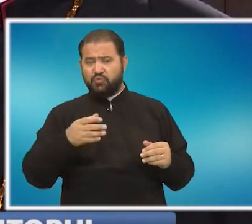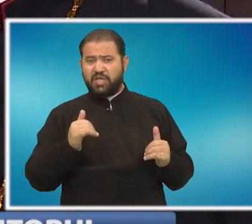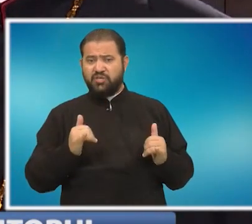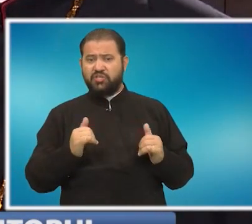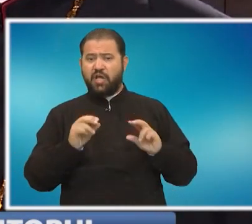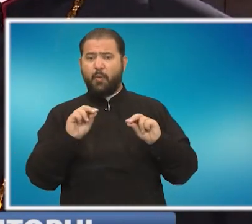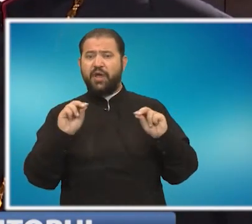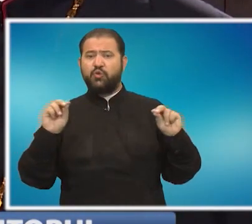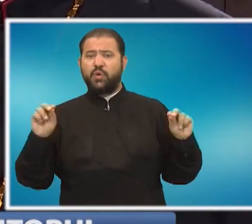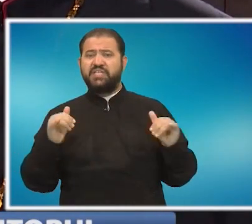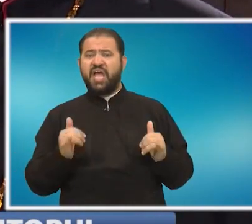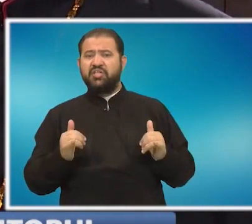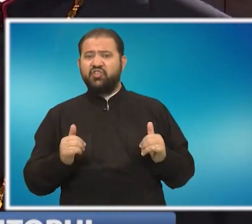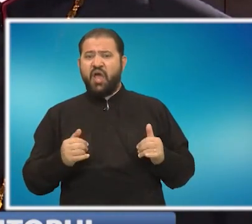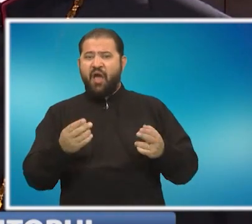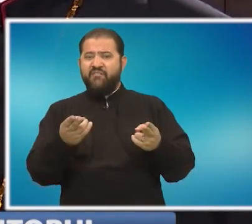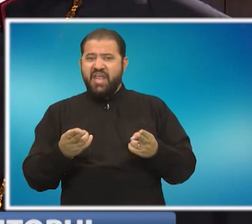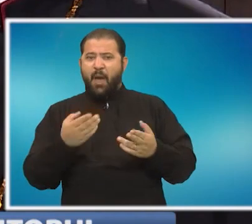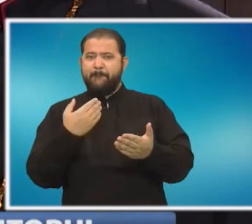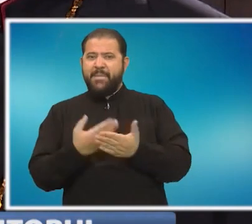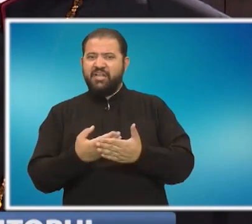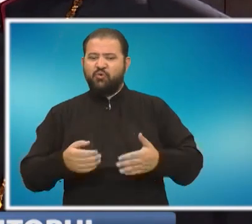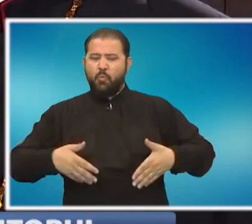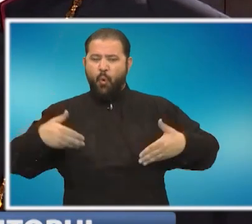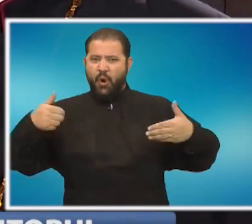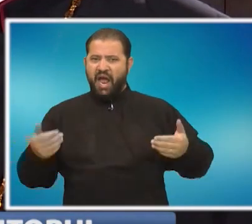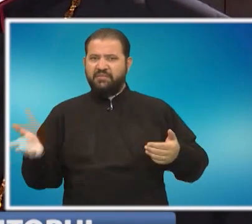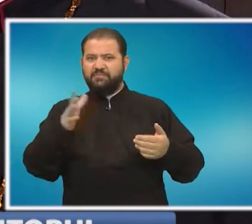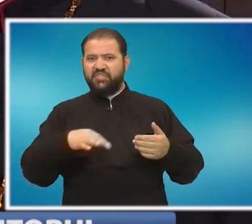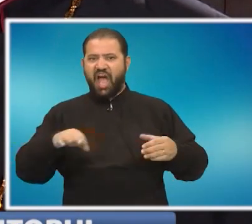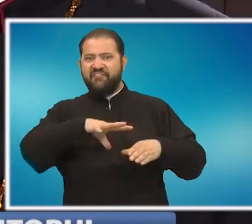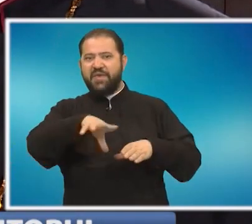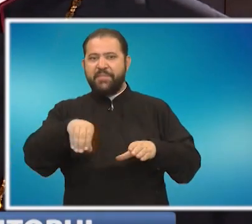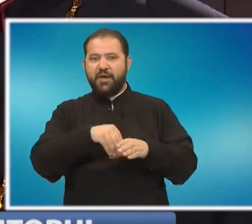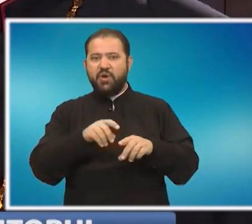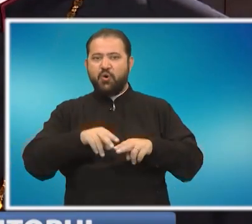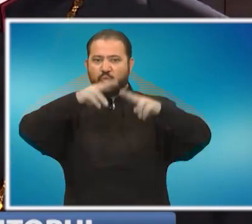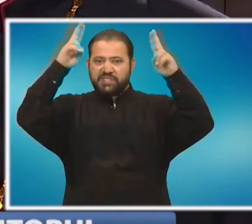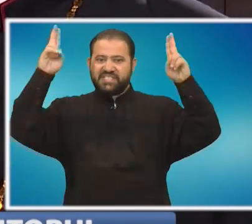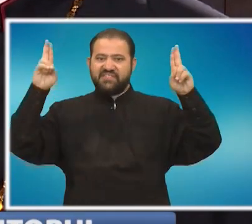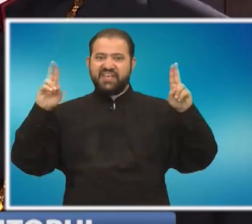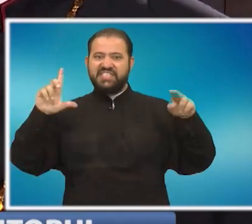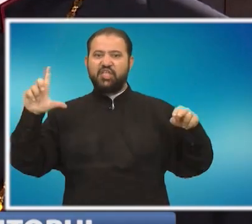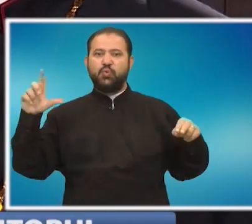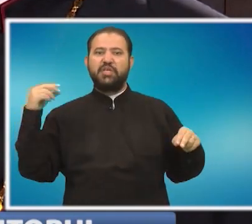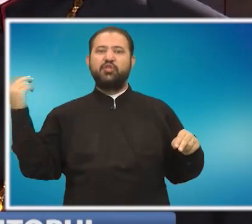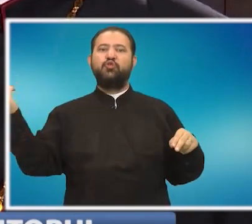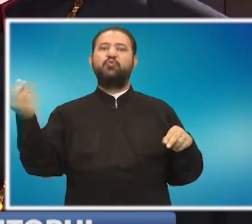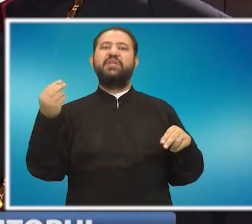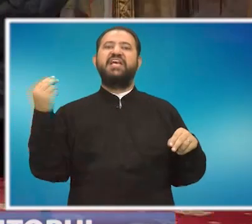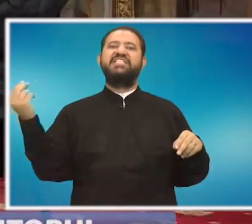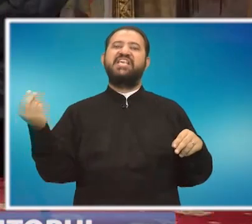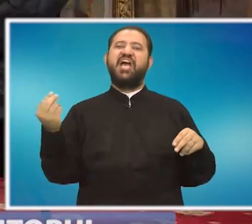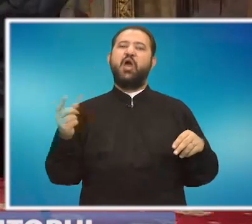mărturisit acest lucru, că vin pentru bucuria de a fi împreună cu Sfântul Dimitrie sau cu Sfinții lui